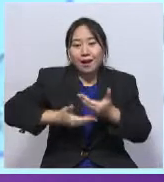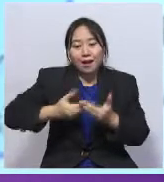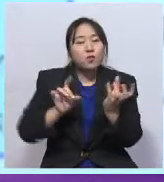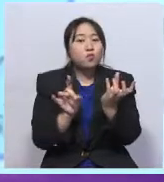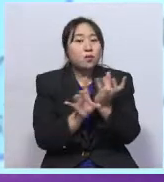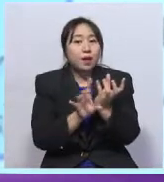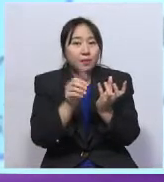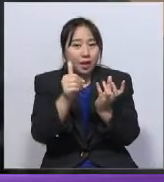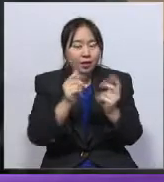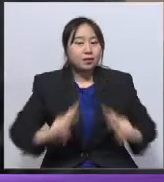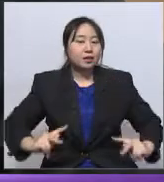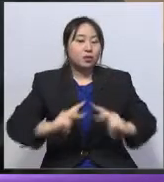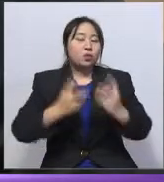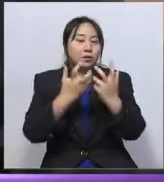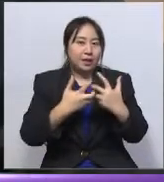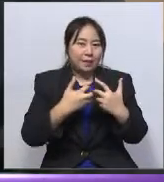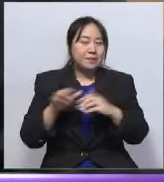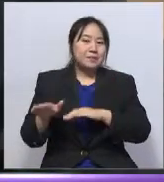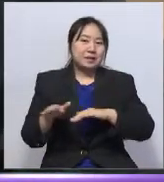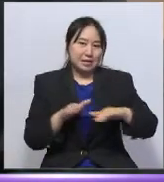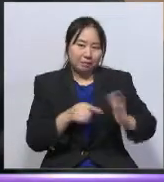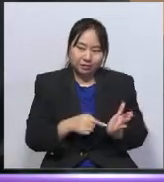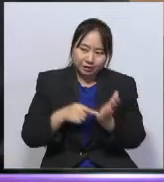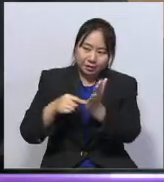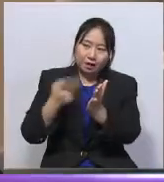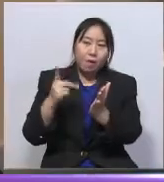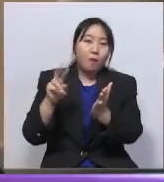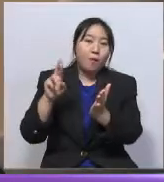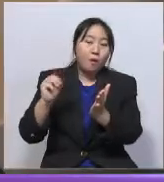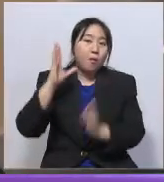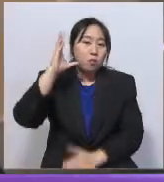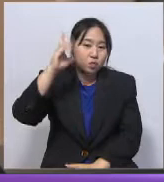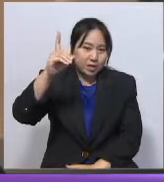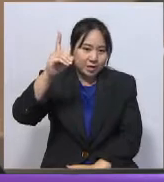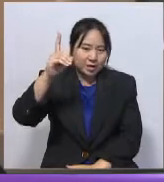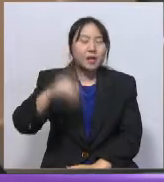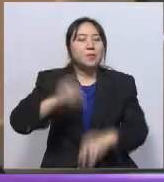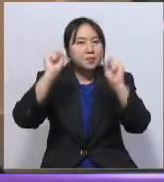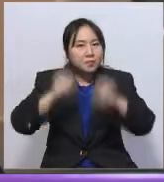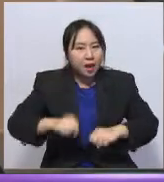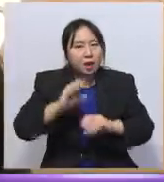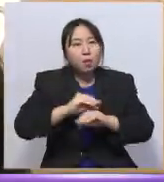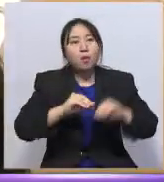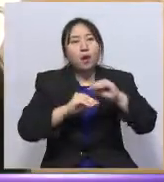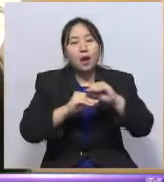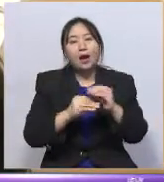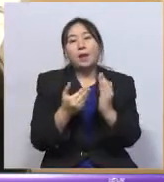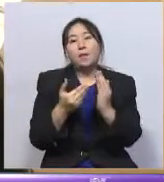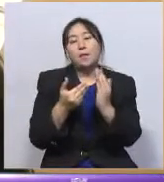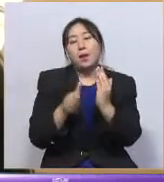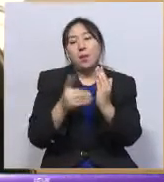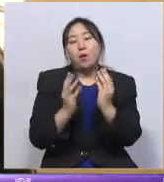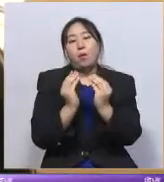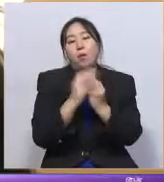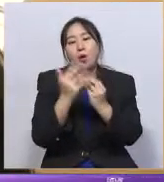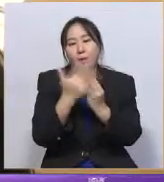พกระทรวงอุตสาหกรรมเตรียมเสนอคณะรัฐมนตรีในวันพรุ่งนี้เห็นชอบโครงการระเบียงผลไม้ภาคตะวันออกเพื่อเ